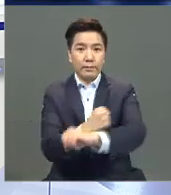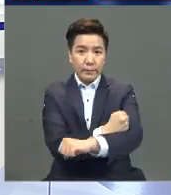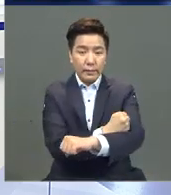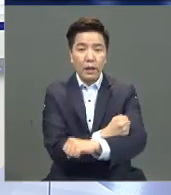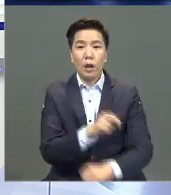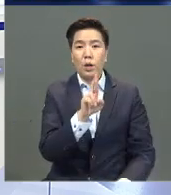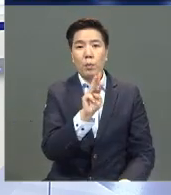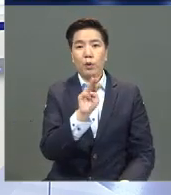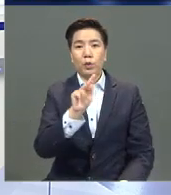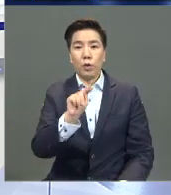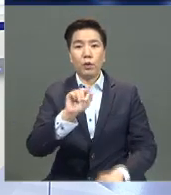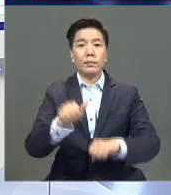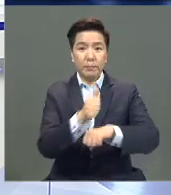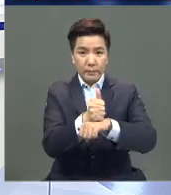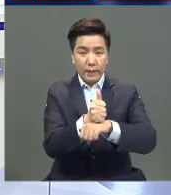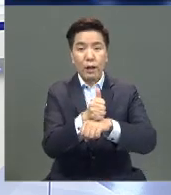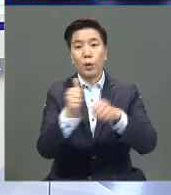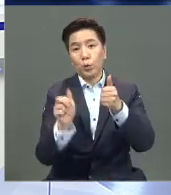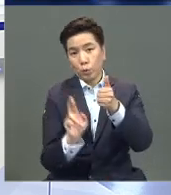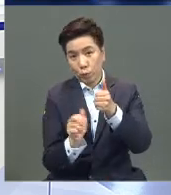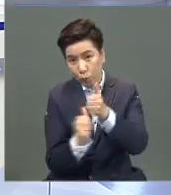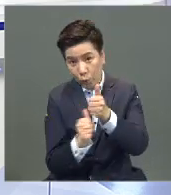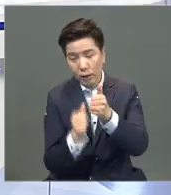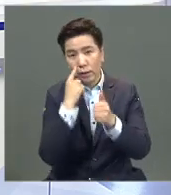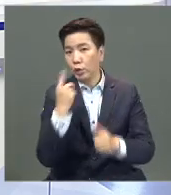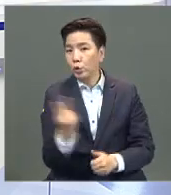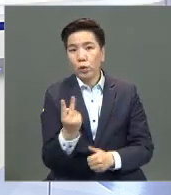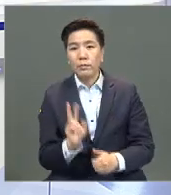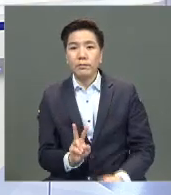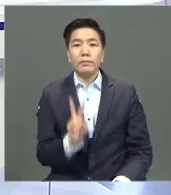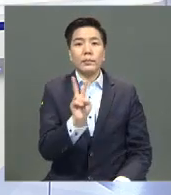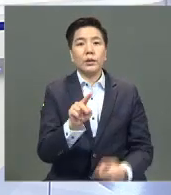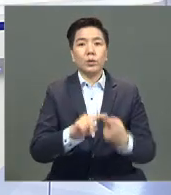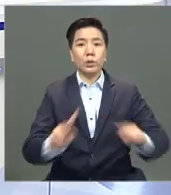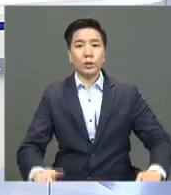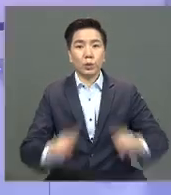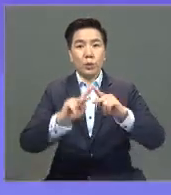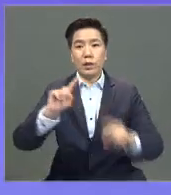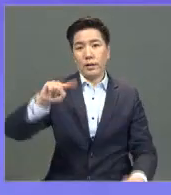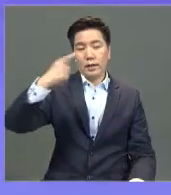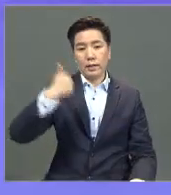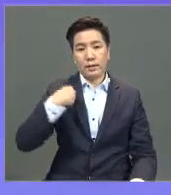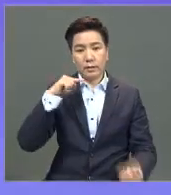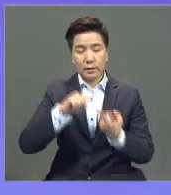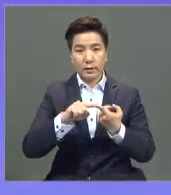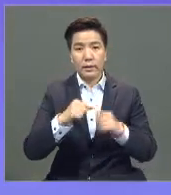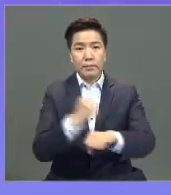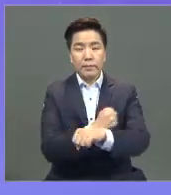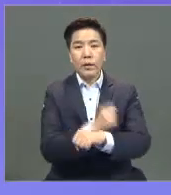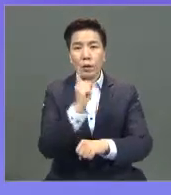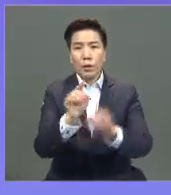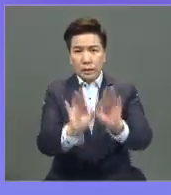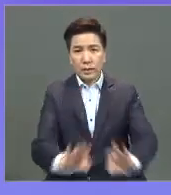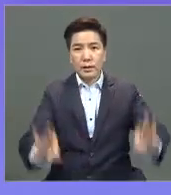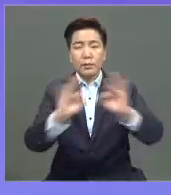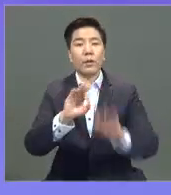วันนี้ทั้งรัฐมนตรีว่าการทั้งรัฐมนตรีช่วยก็ถือฤกษ์งามยามดีเข้ากระทรวงวันแรกนะคะแน่นอนว่าไปที่กระทรวงก็ต้องไปสัก